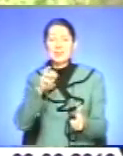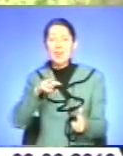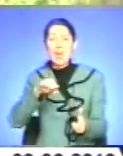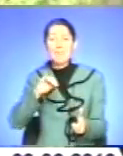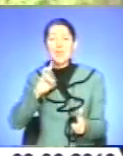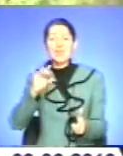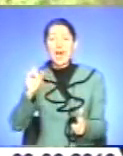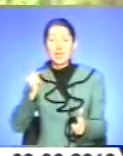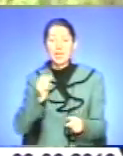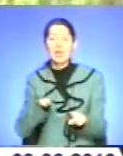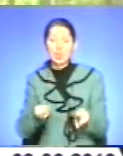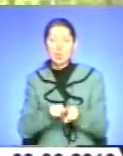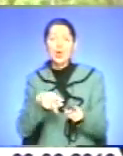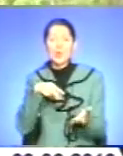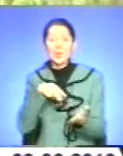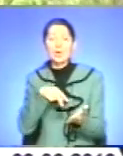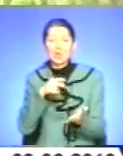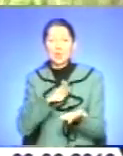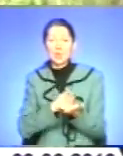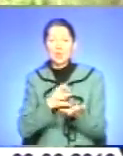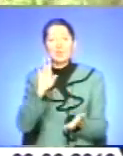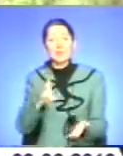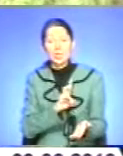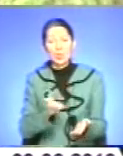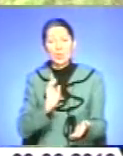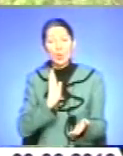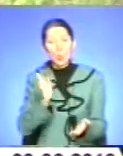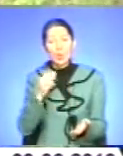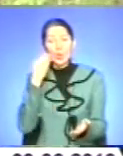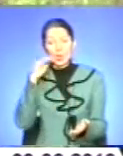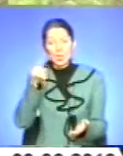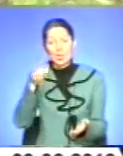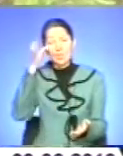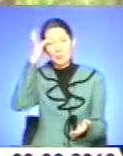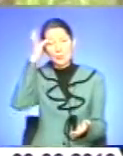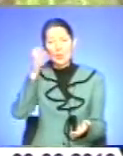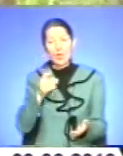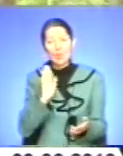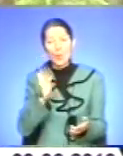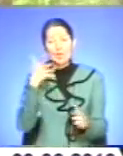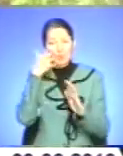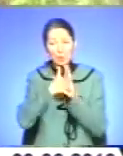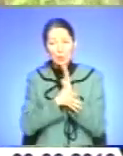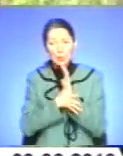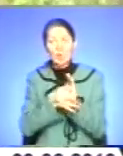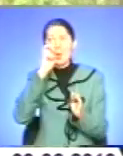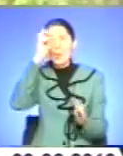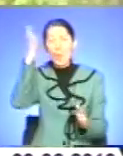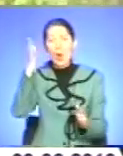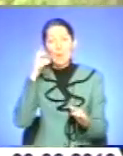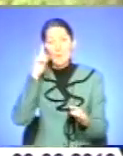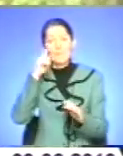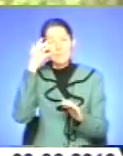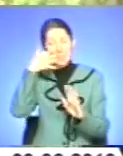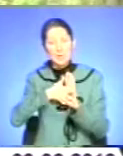щоб краще їхнє організування було, для того, щоб краще вони могли зрозуміти Бога, пізнати Його, ми і організовуємо цей табір. Він проходить у